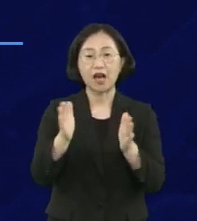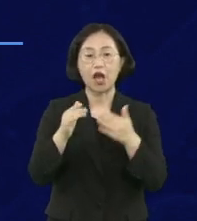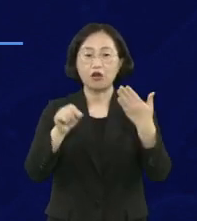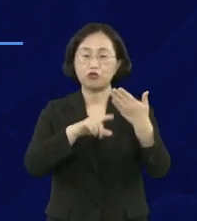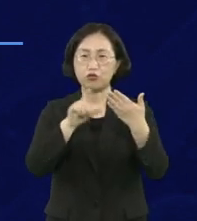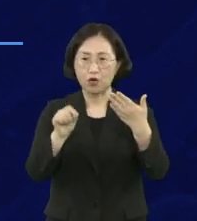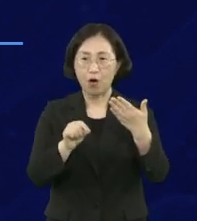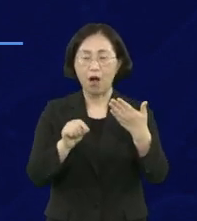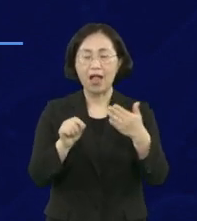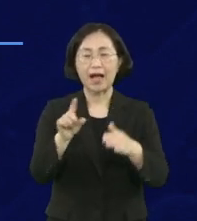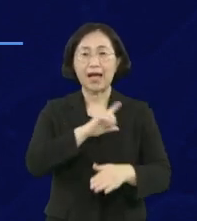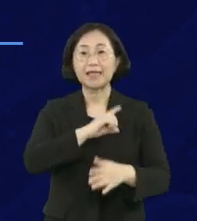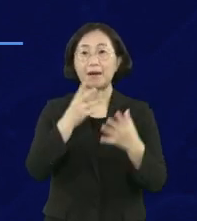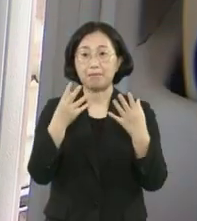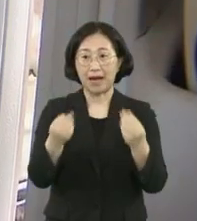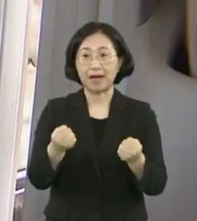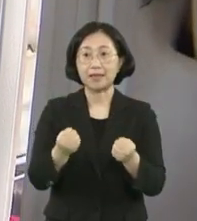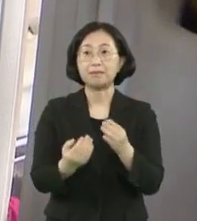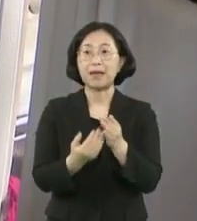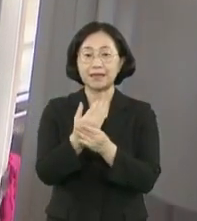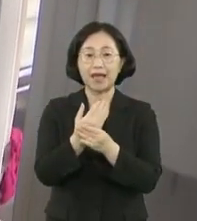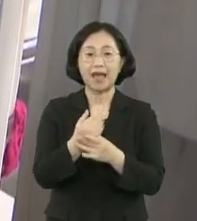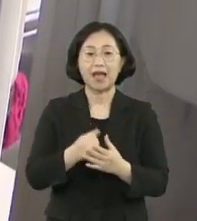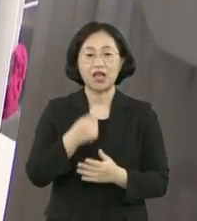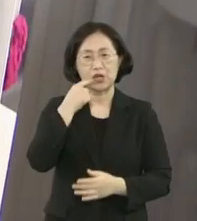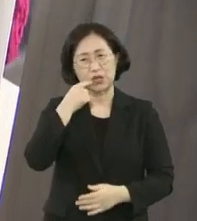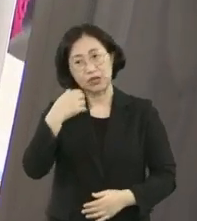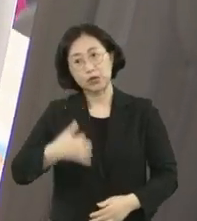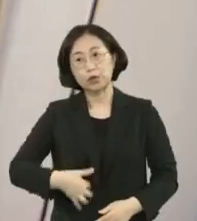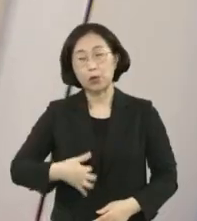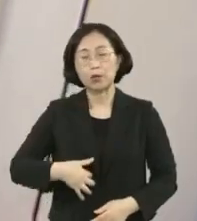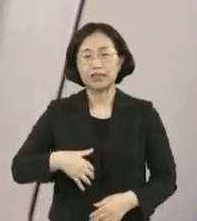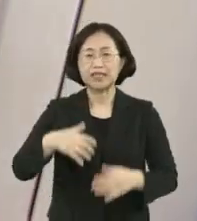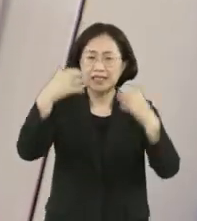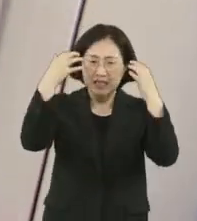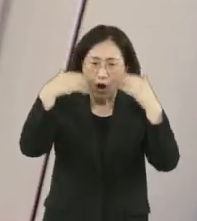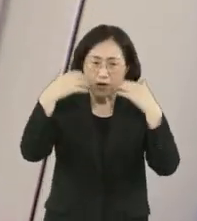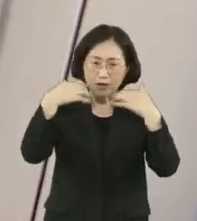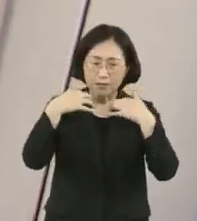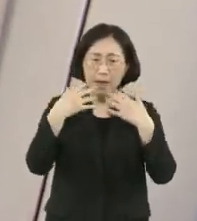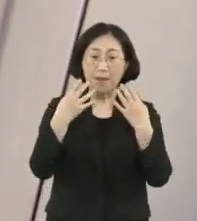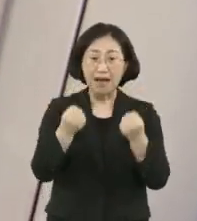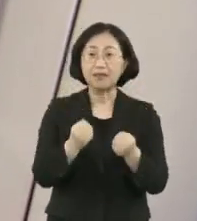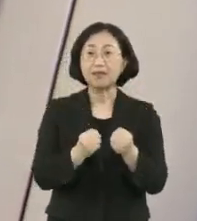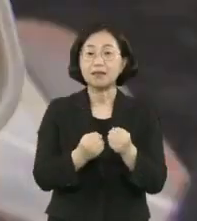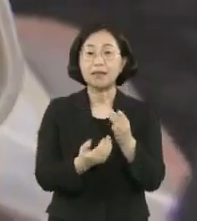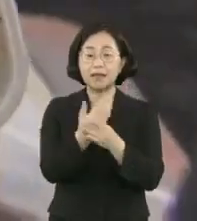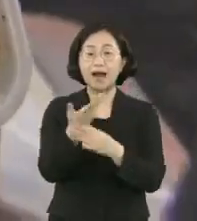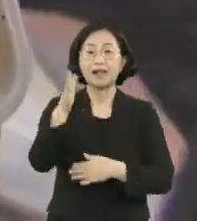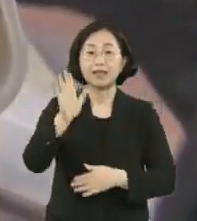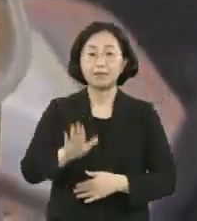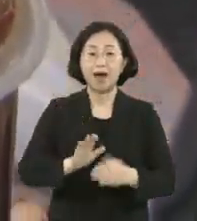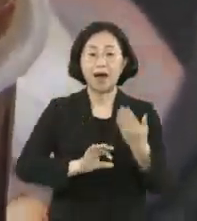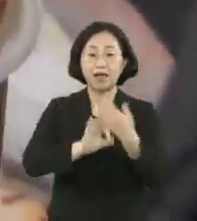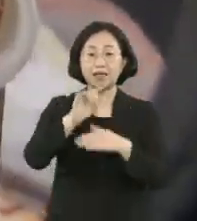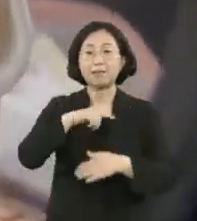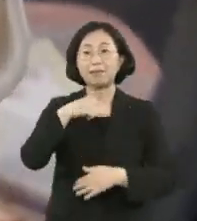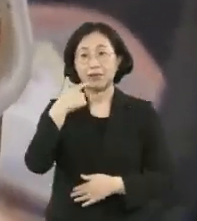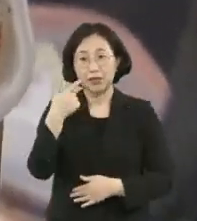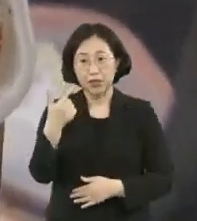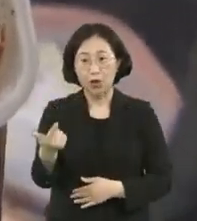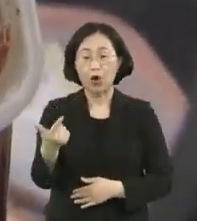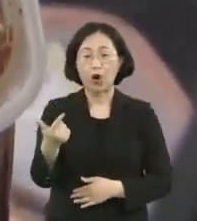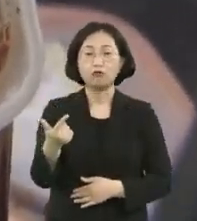9월에 가장 많이 발생합니다. 식중독은 여름철 대표 질병으로 알려져 있지만 아침 저녁으로